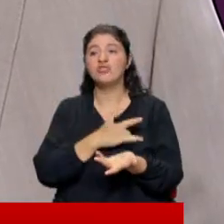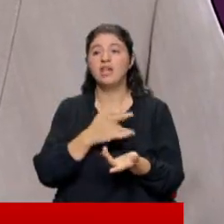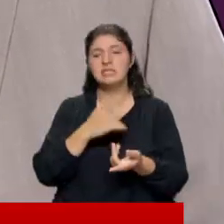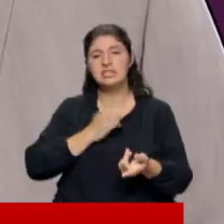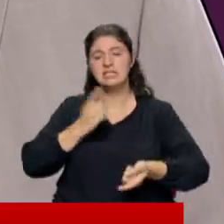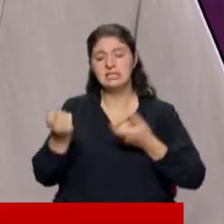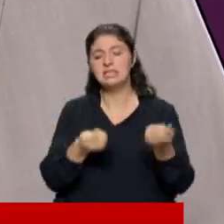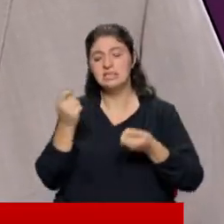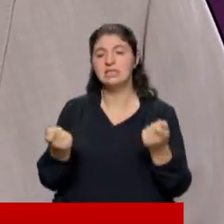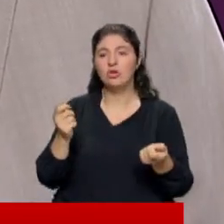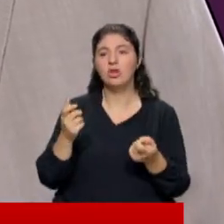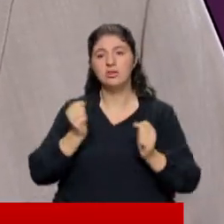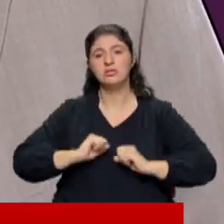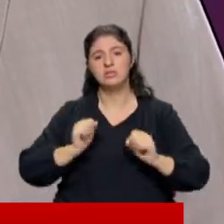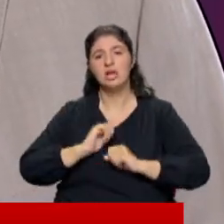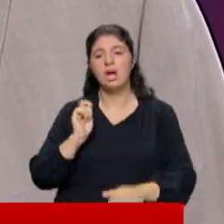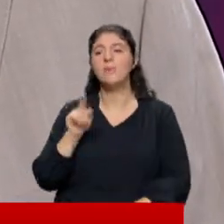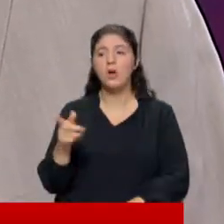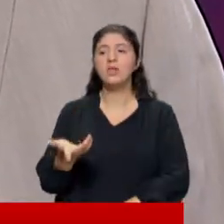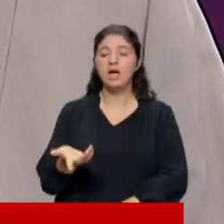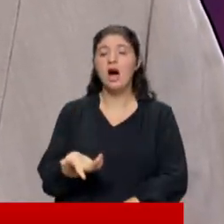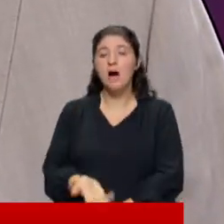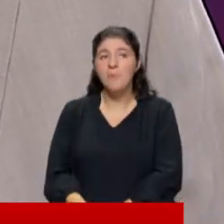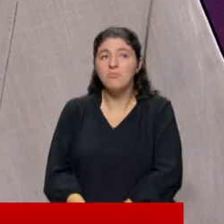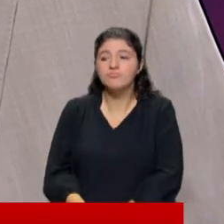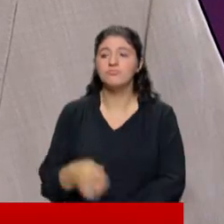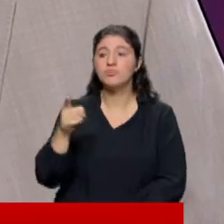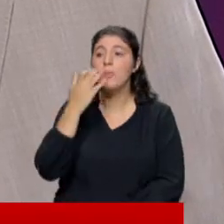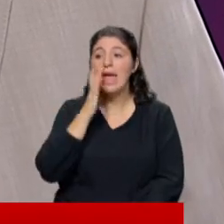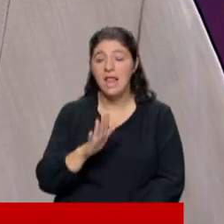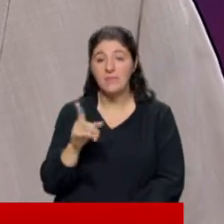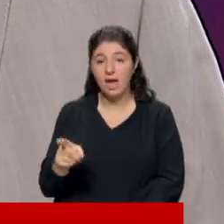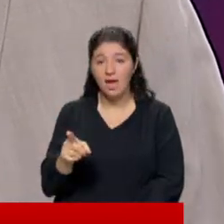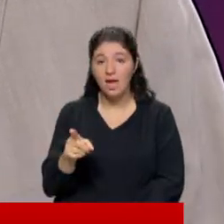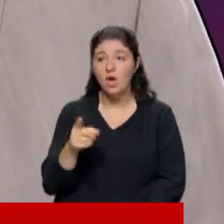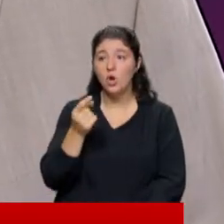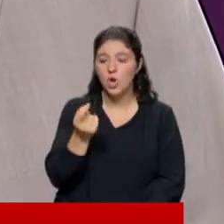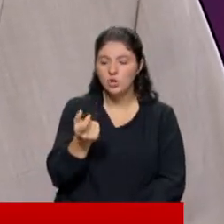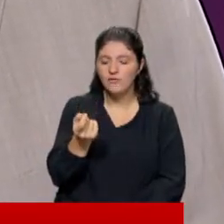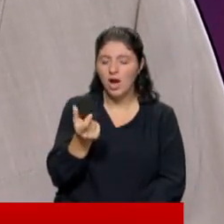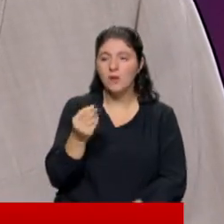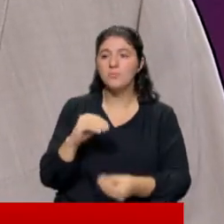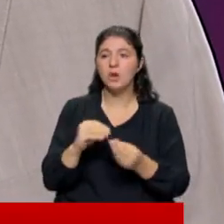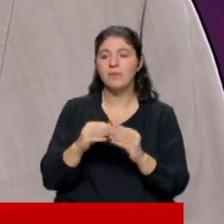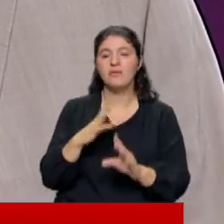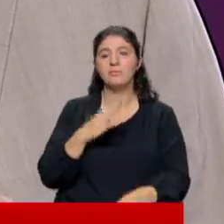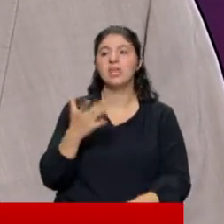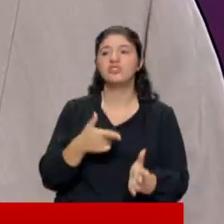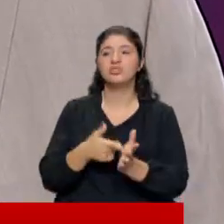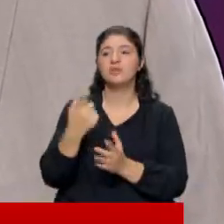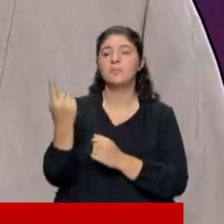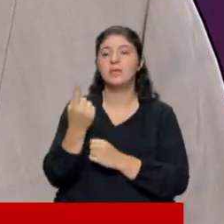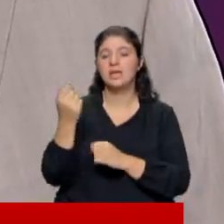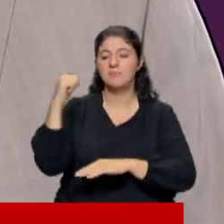canıraş bir şekilde çalışıyorlar, gayret gösteriyorlar. Ama bu beklemeler küçük küçük sıkıntılar da var. Mesela çiftçi